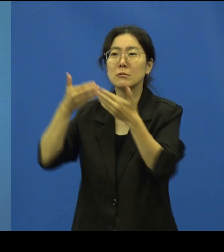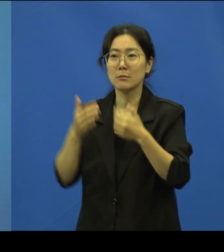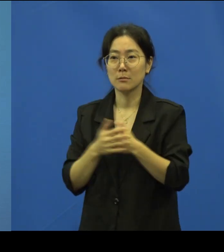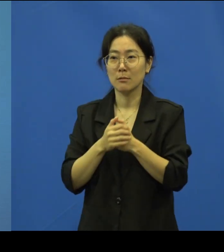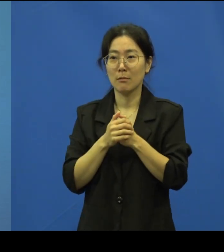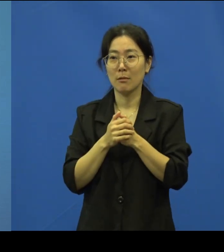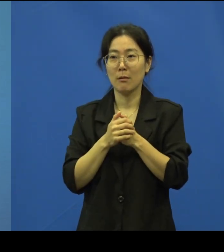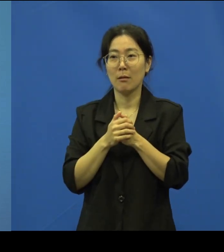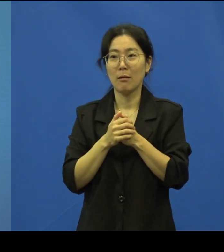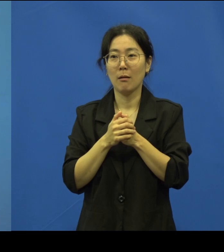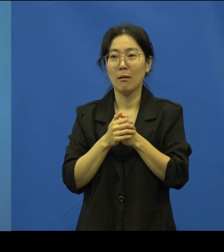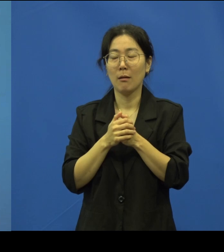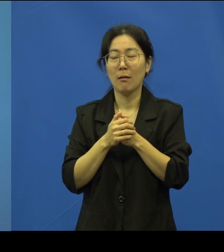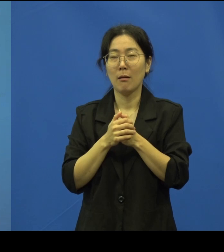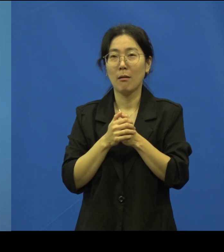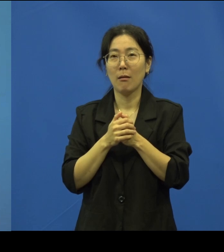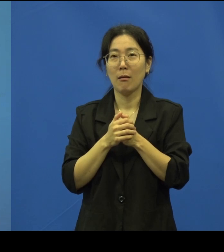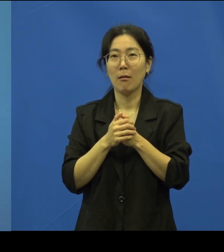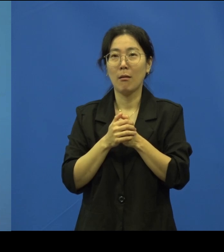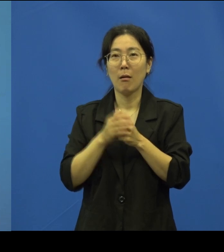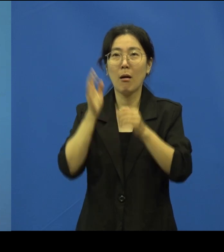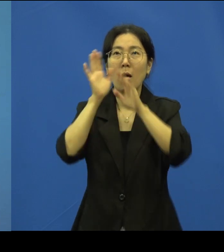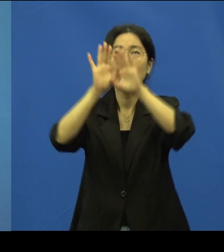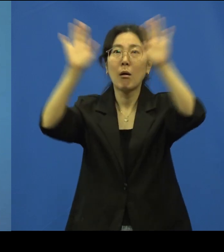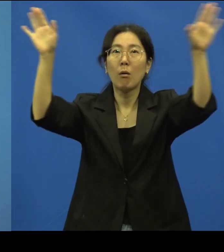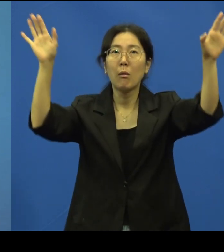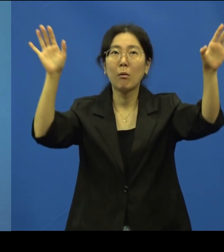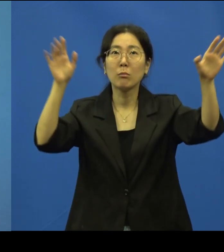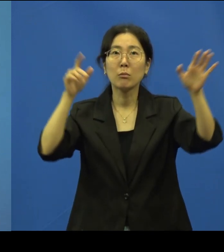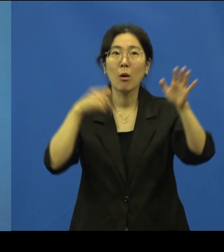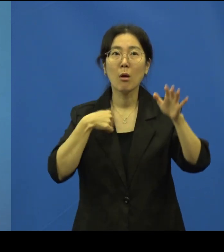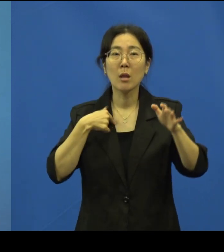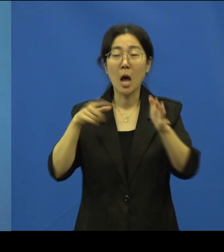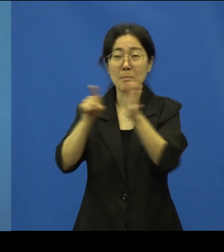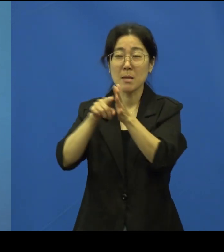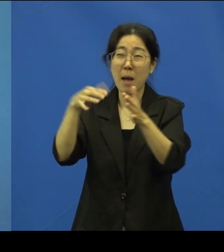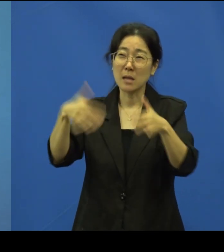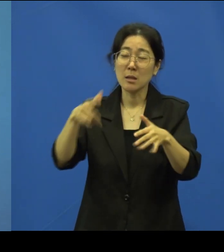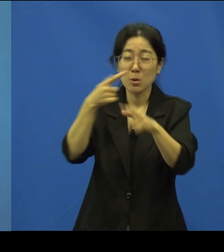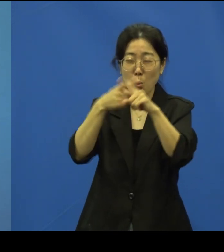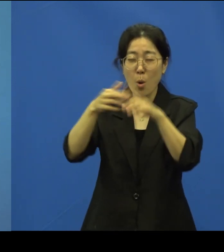너무 놀라. 하늘이 열리고 눈물이 나기 시작하고